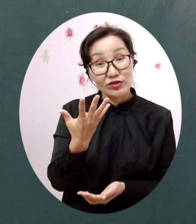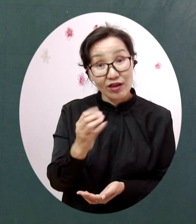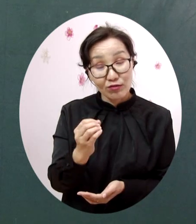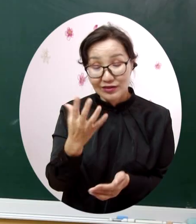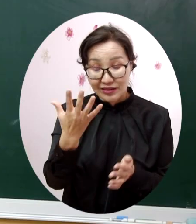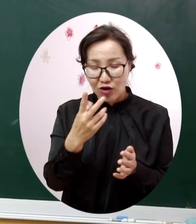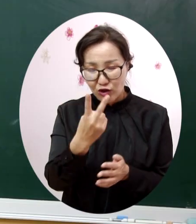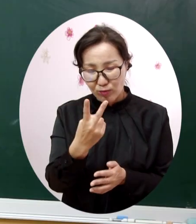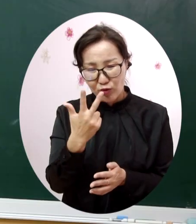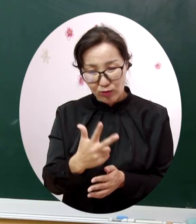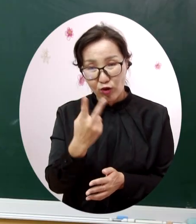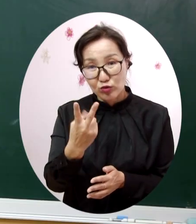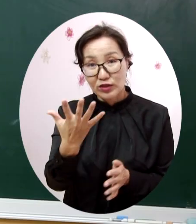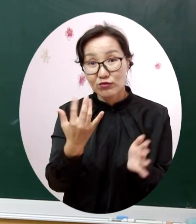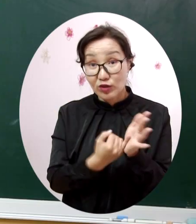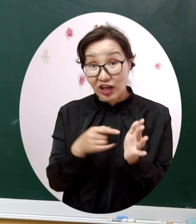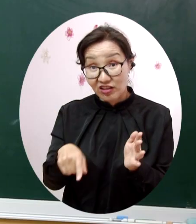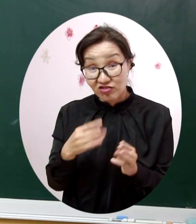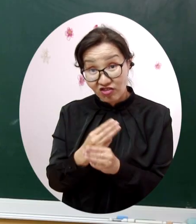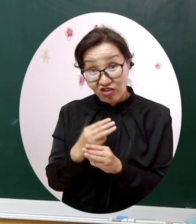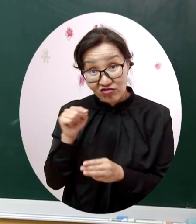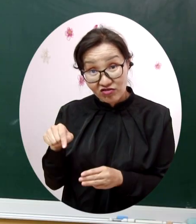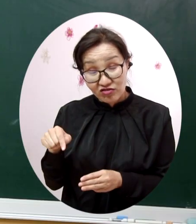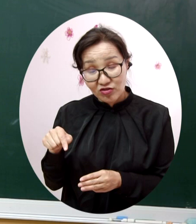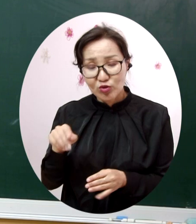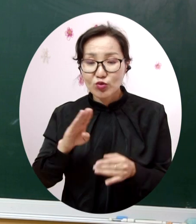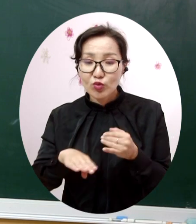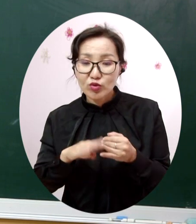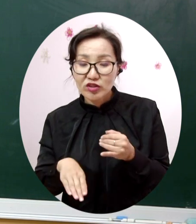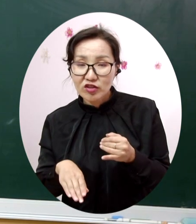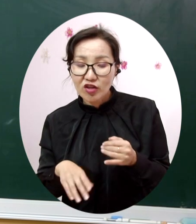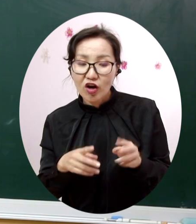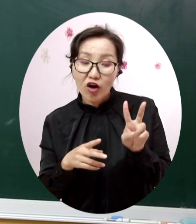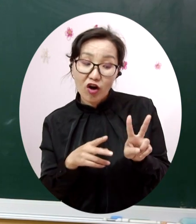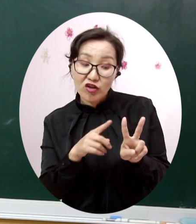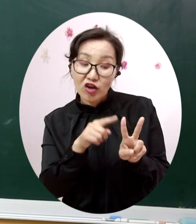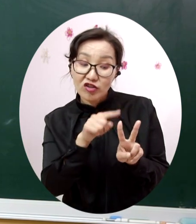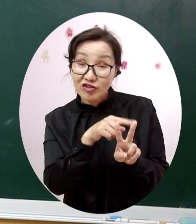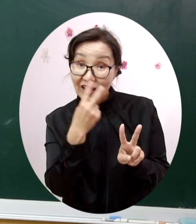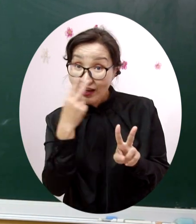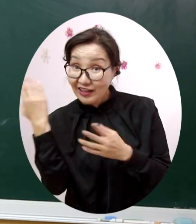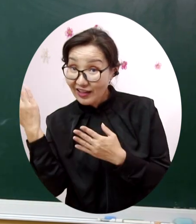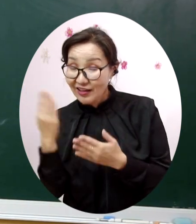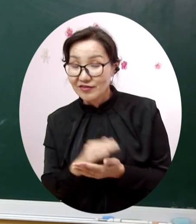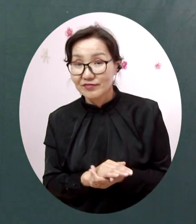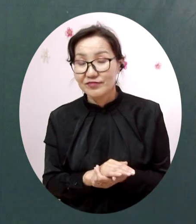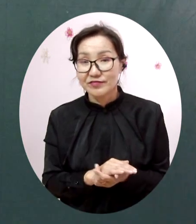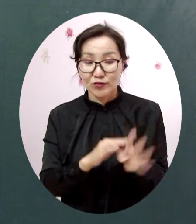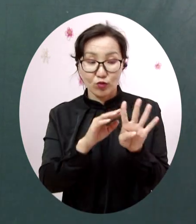3256. За 3256 гэдэг тооны сүүлийн 2 орны бүдээрээ ажиглая.